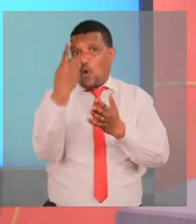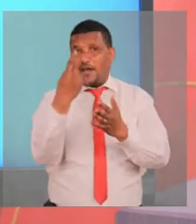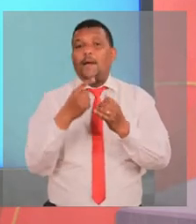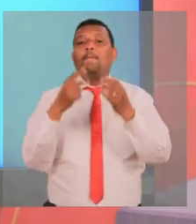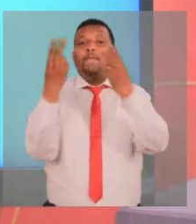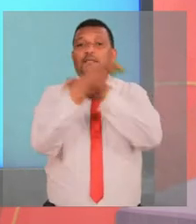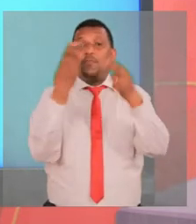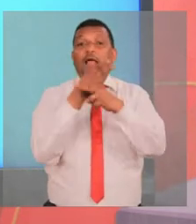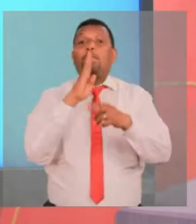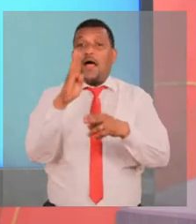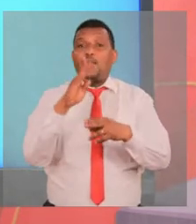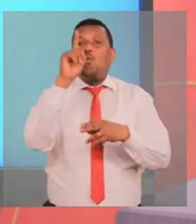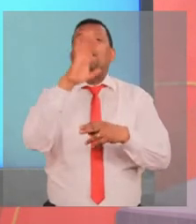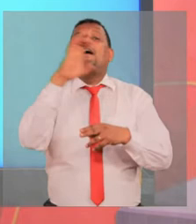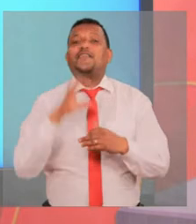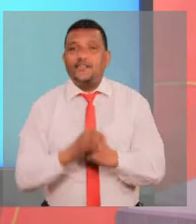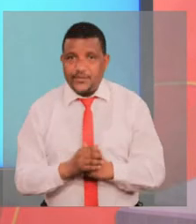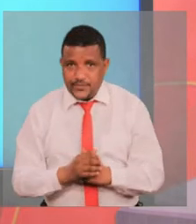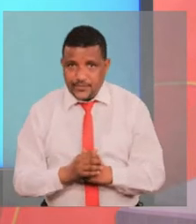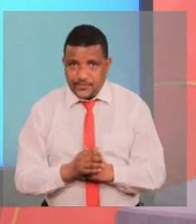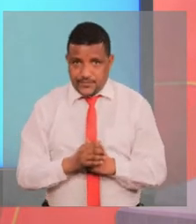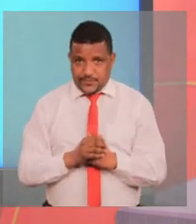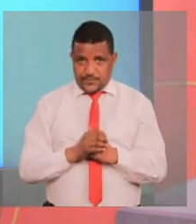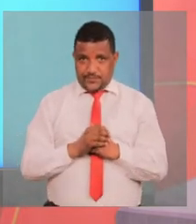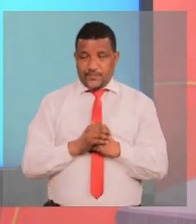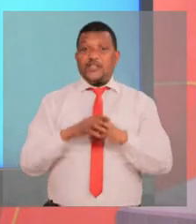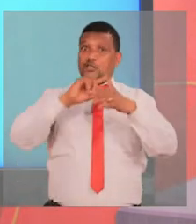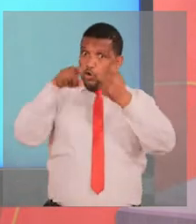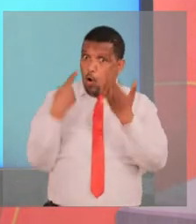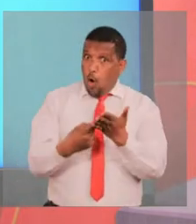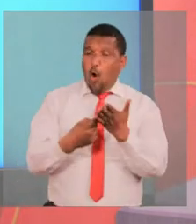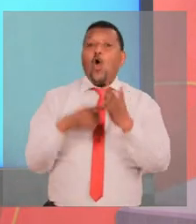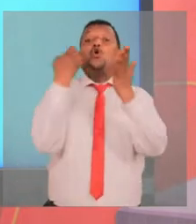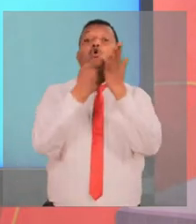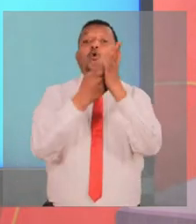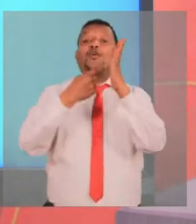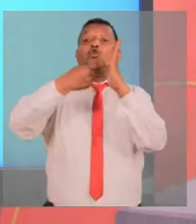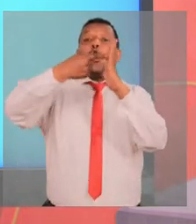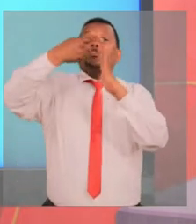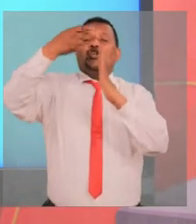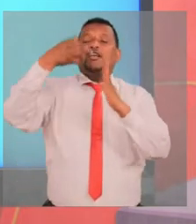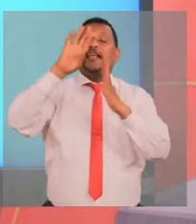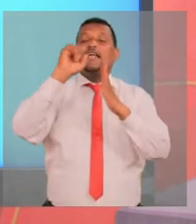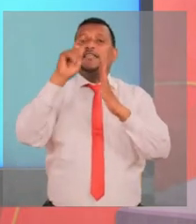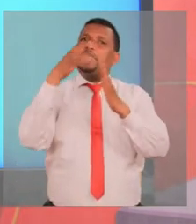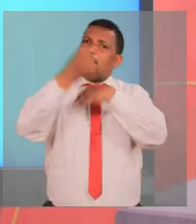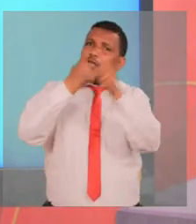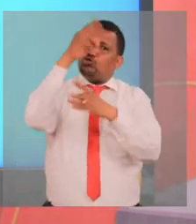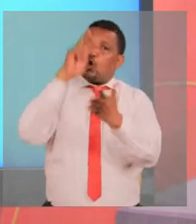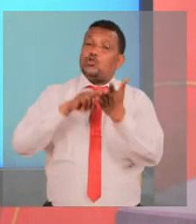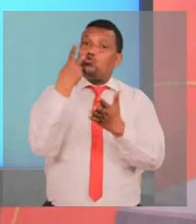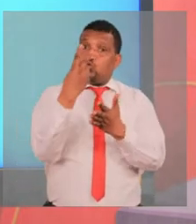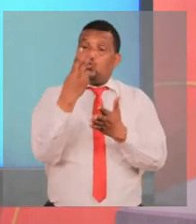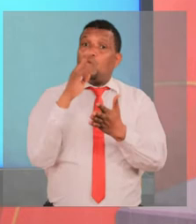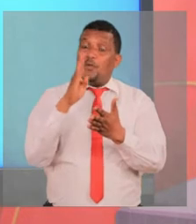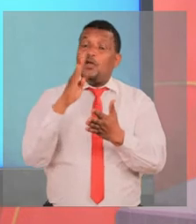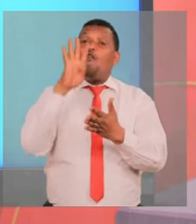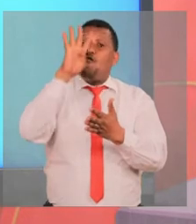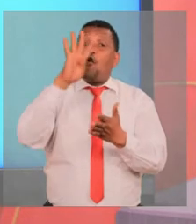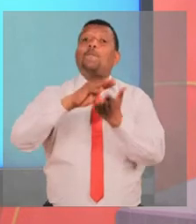कि मैं सुसाइड भाई वन हंड्रेड समय देखो अमित रोज सुबह